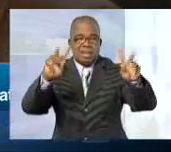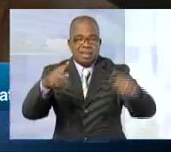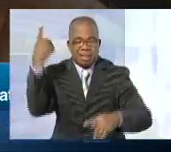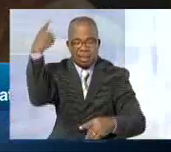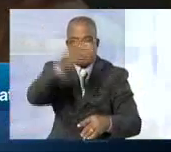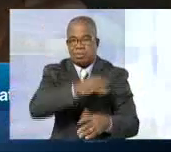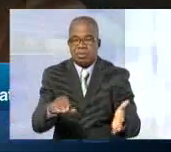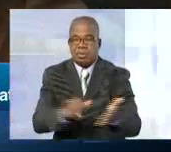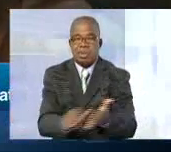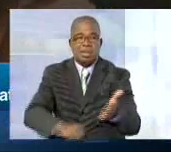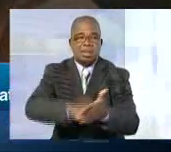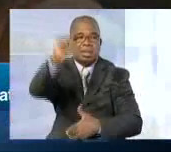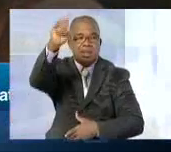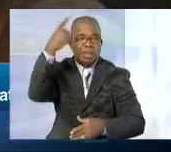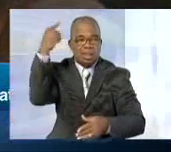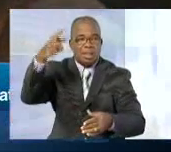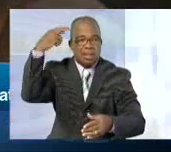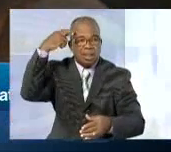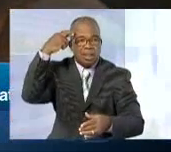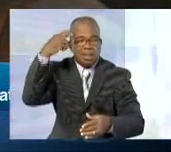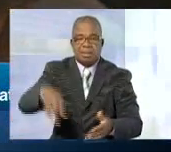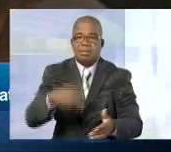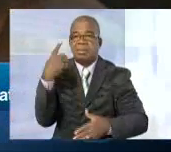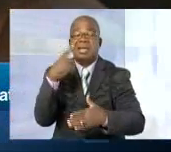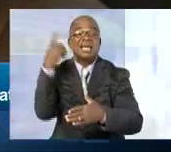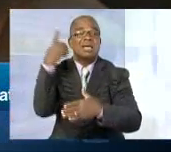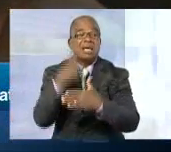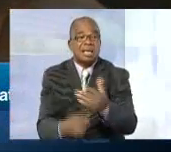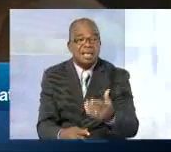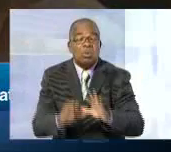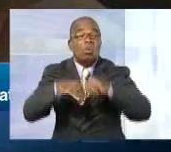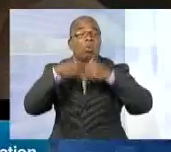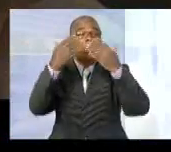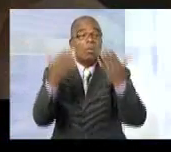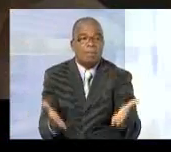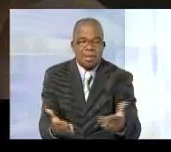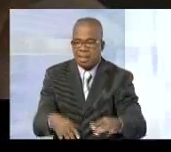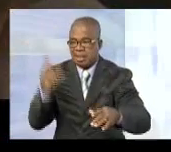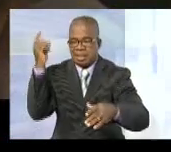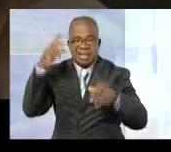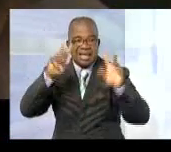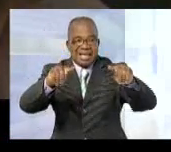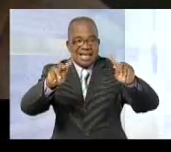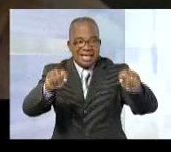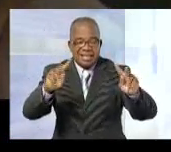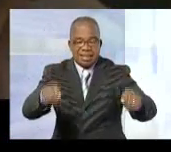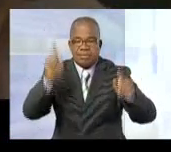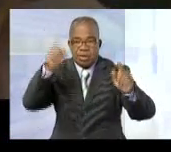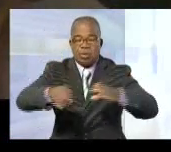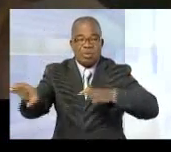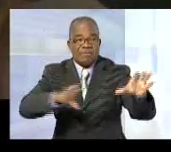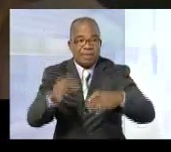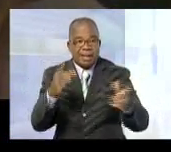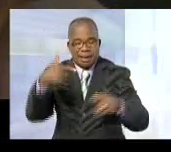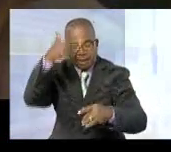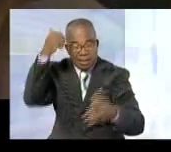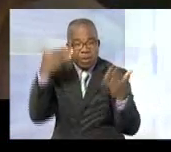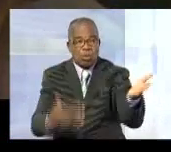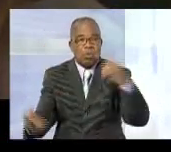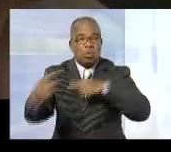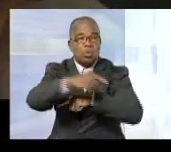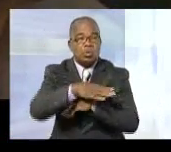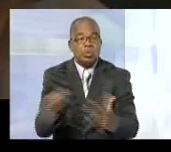séminaire de réflexion sur le thème « Quel contenu pour la RTI à l'aube de la libéralisation de l'audiovisuel ?» Et les ambitions qui sont attachées à cette